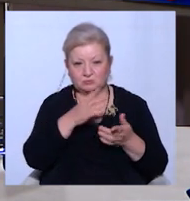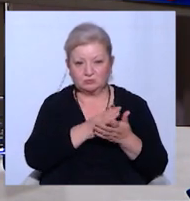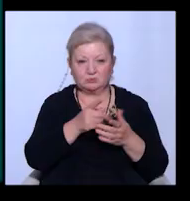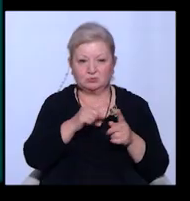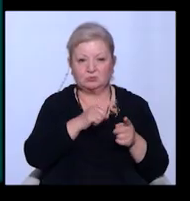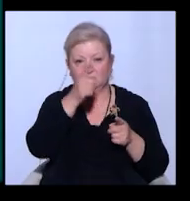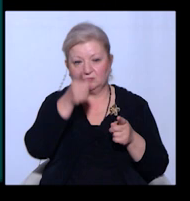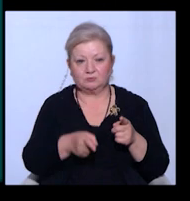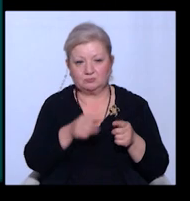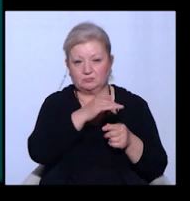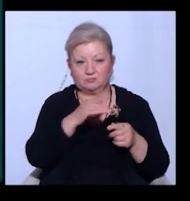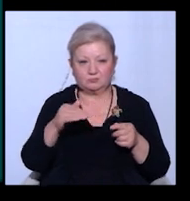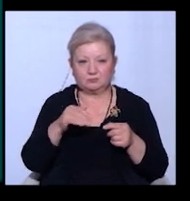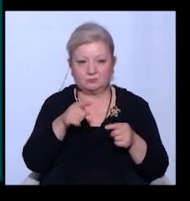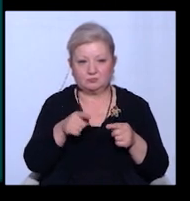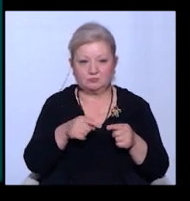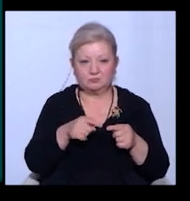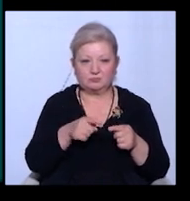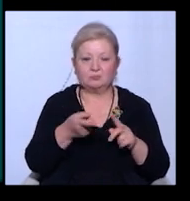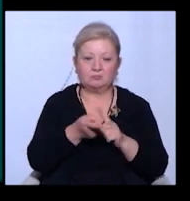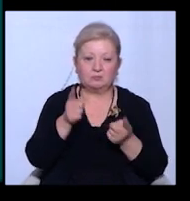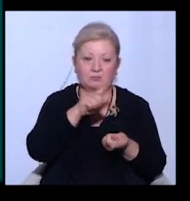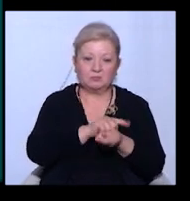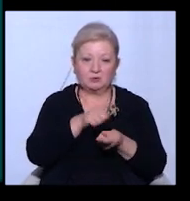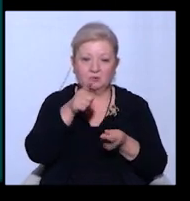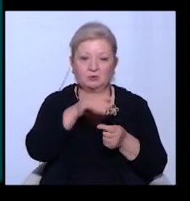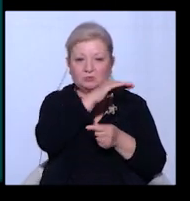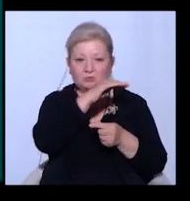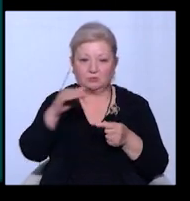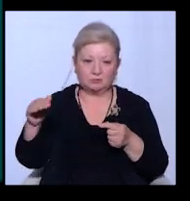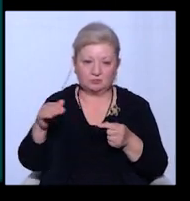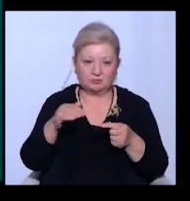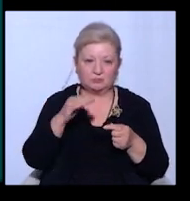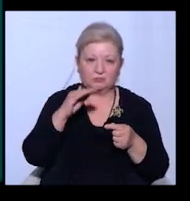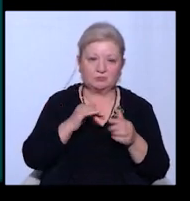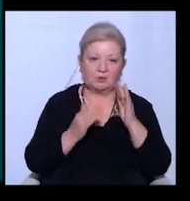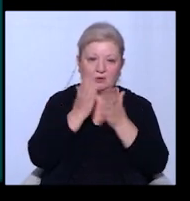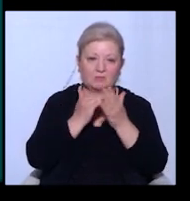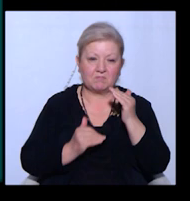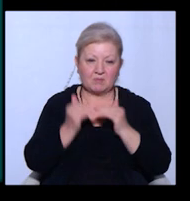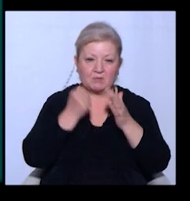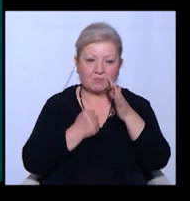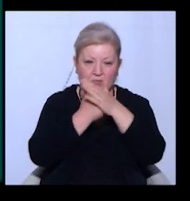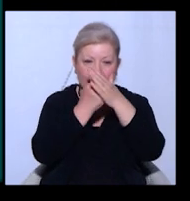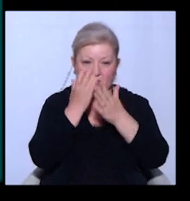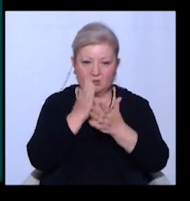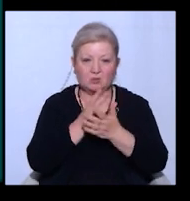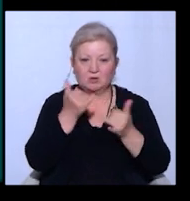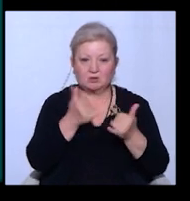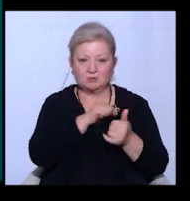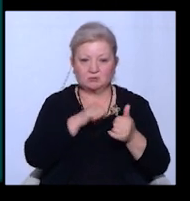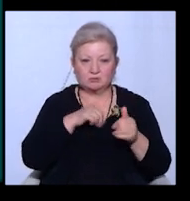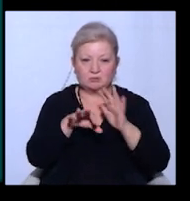ასროლილი ტყვია, ხო? ასე პირიქით, ჰორიზონტალური მდგენელი არის მაქსიმალური. ჩვენ ავირჩიოთ რაღაცა კუთხე